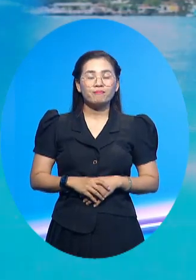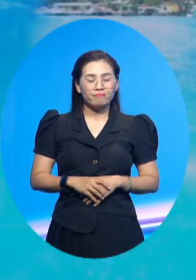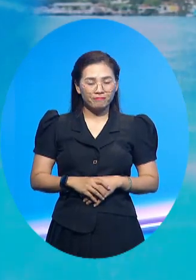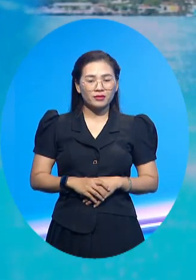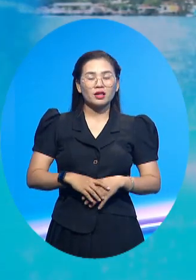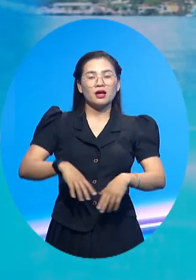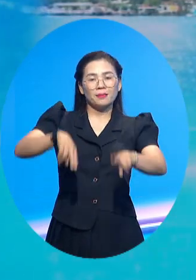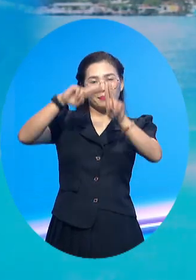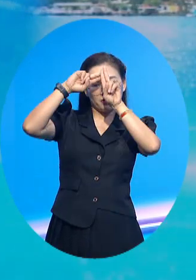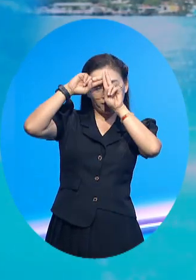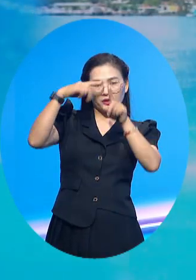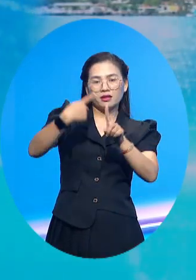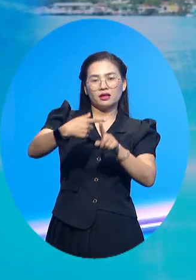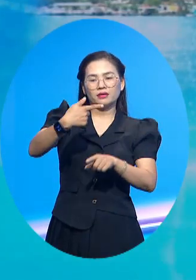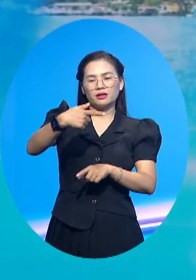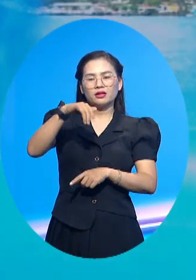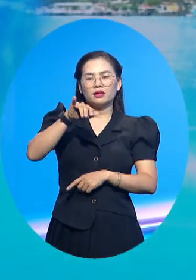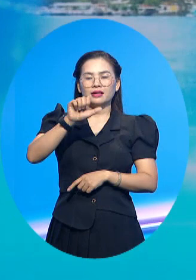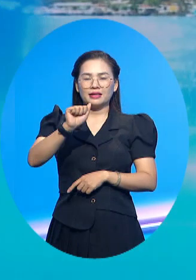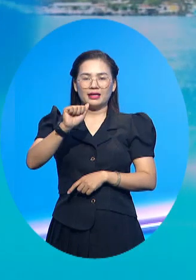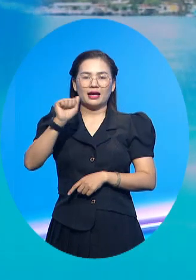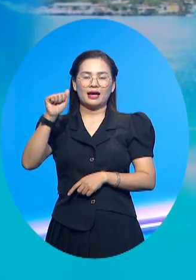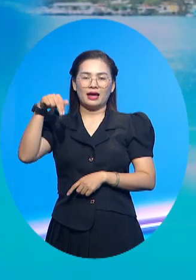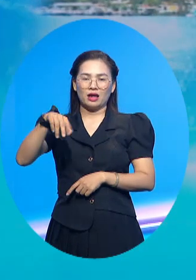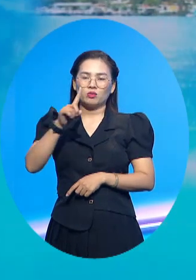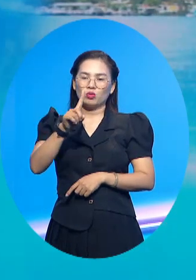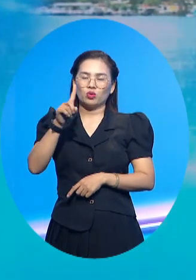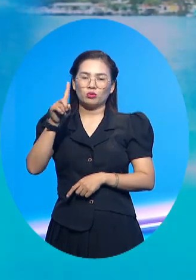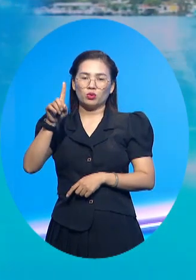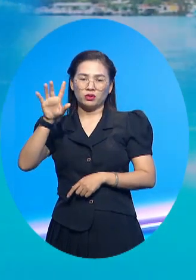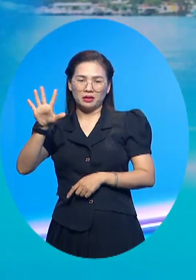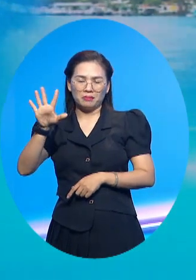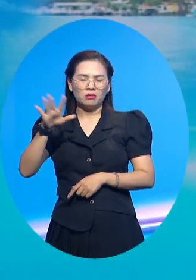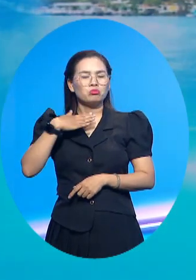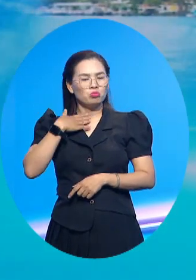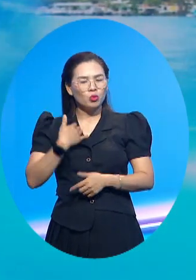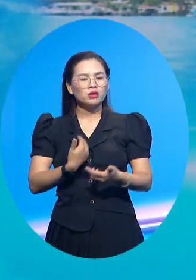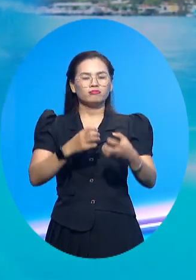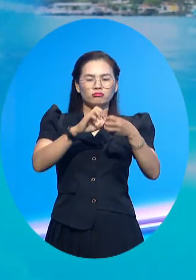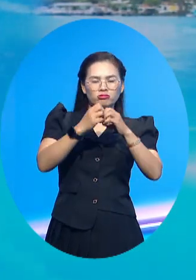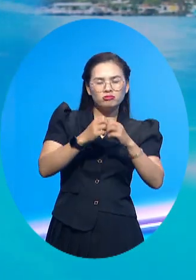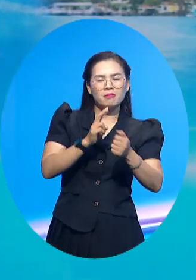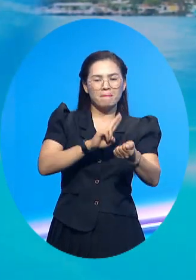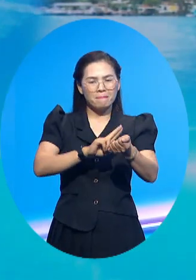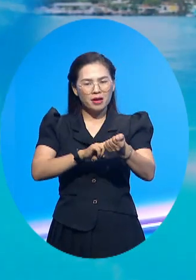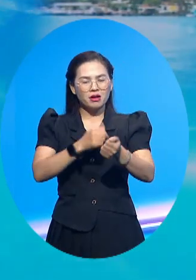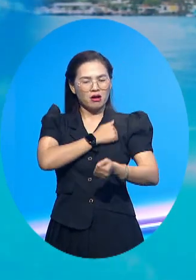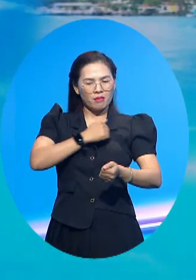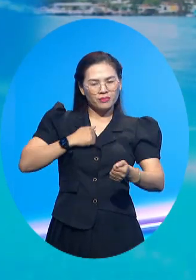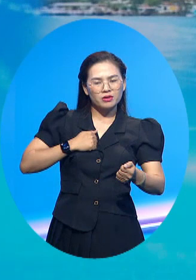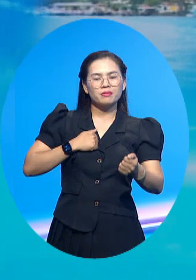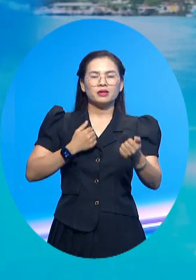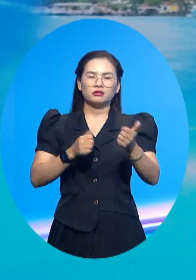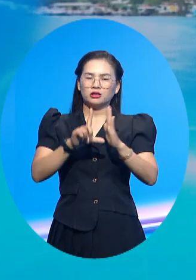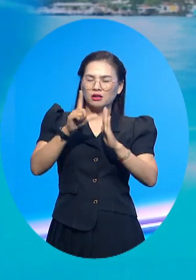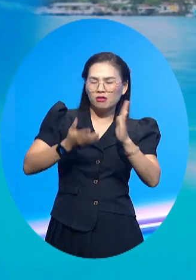Nhằm tối ưu hiệu quả khám chữa bệnh, đáp ứng tối đa sự hài lòng của người bệnh, một trong những lĩnh vực được Bệnh viện Gia An 115 ưu tiên là tăng cường tận dụng